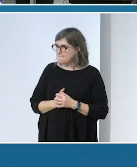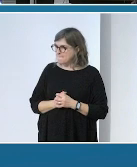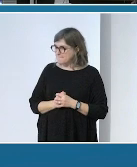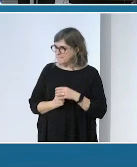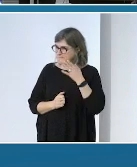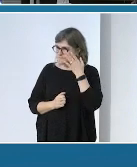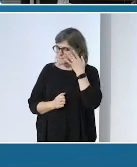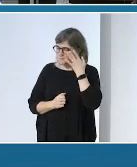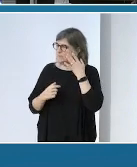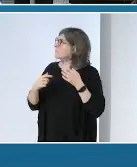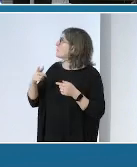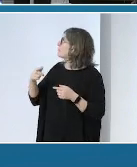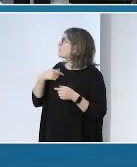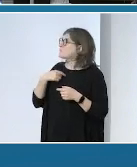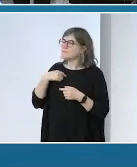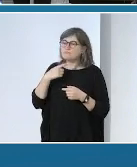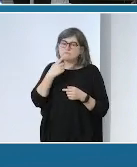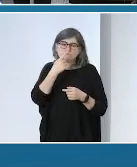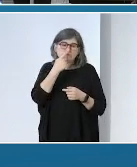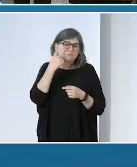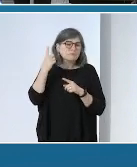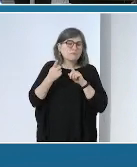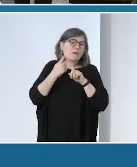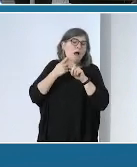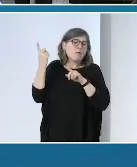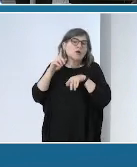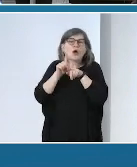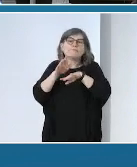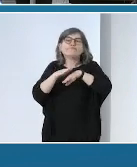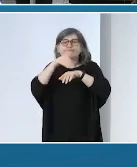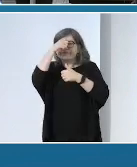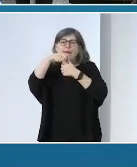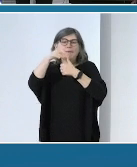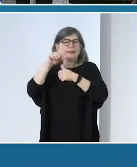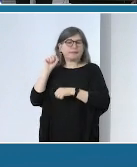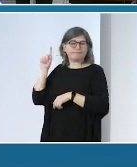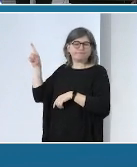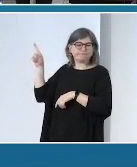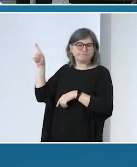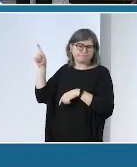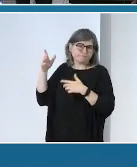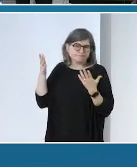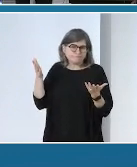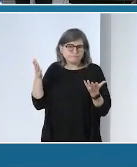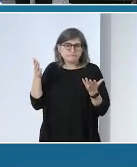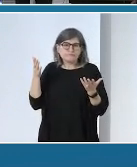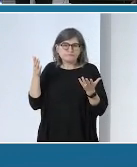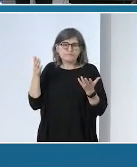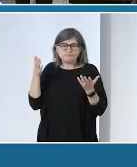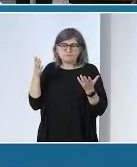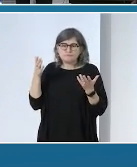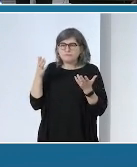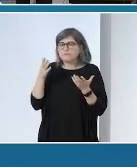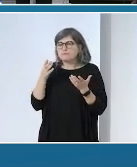j'ai pensé que c'était important de faire ce petit rappel sur quelle est la place du